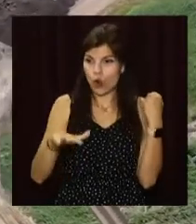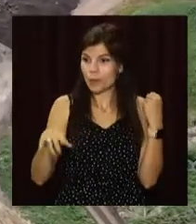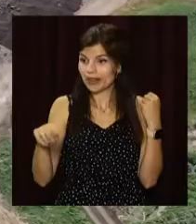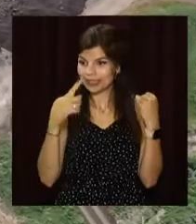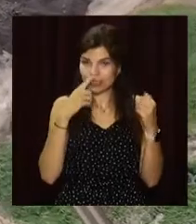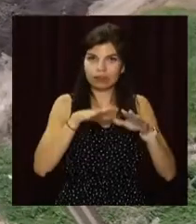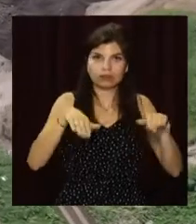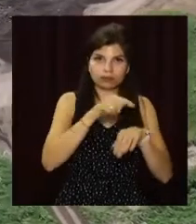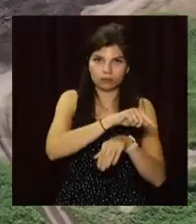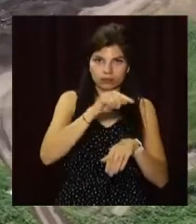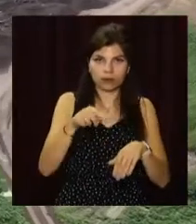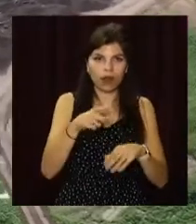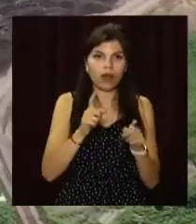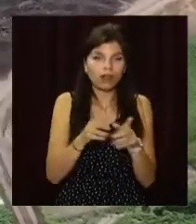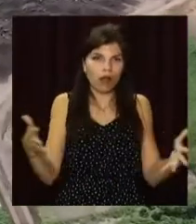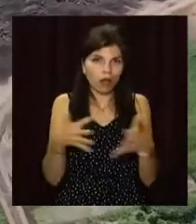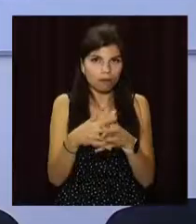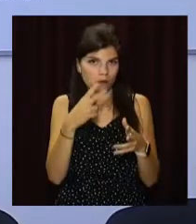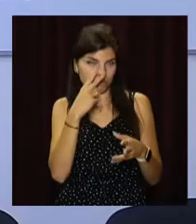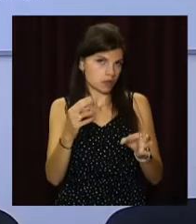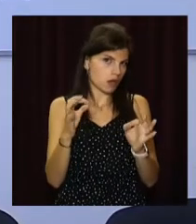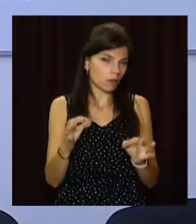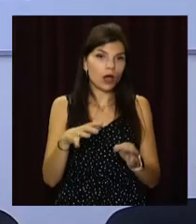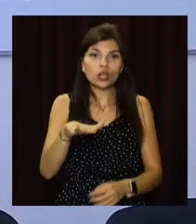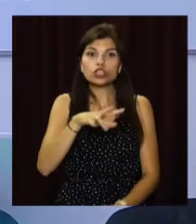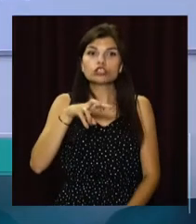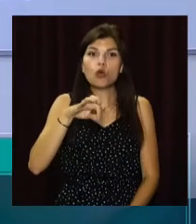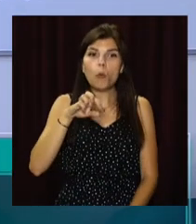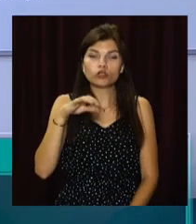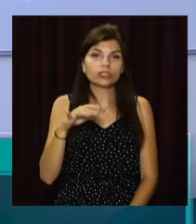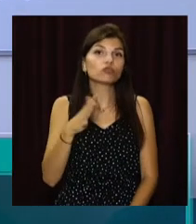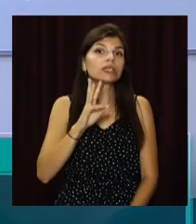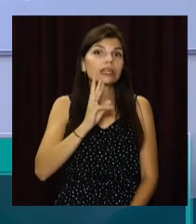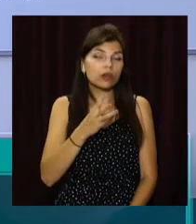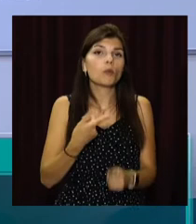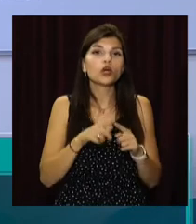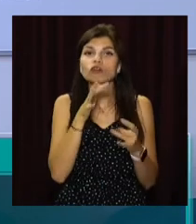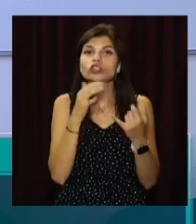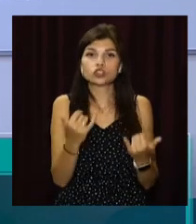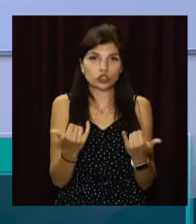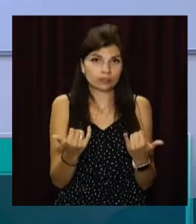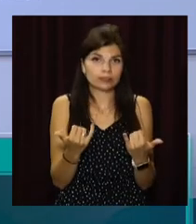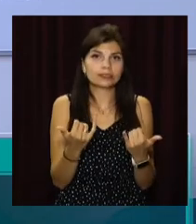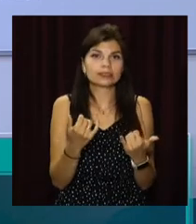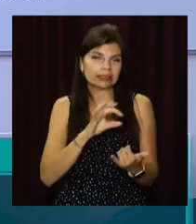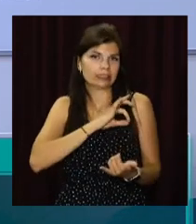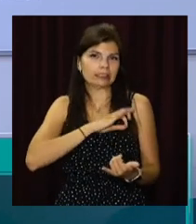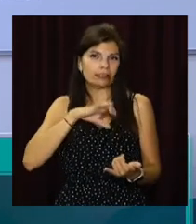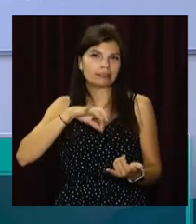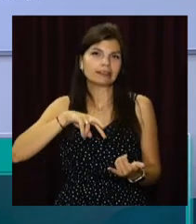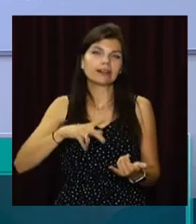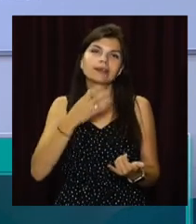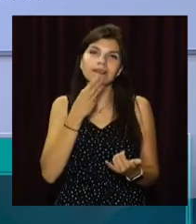спорткомплексом. Разом вони створять стильний ансамбль. У Слобожанському 3 роки. Тому побудували стильний сучасний комплекс. Нині